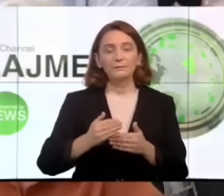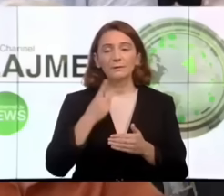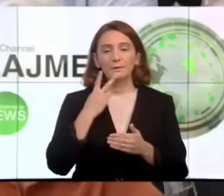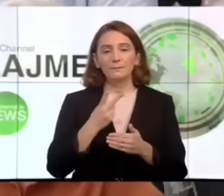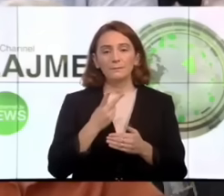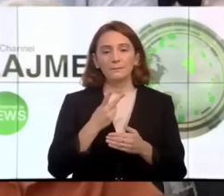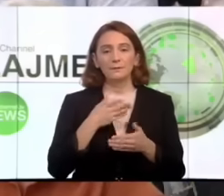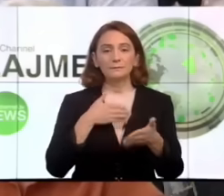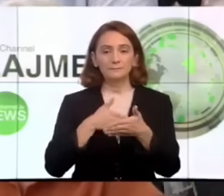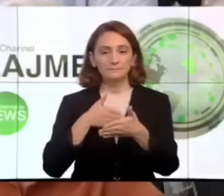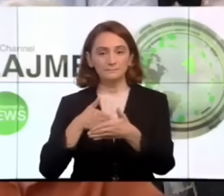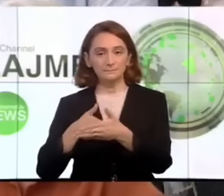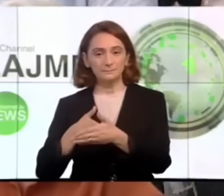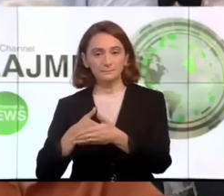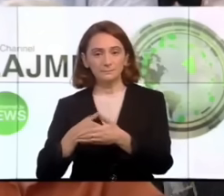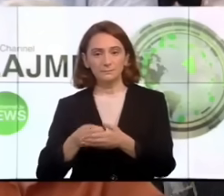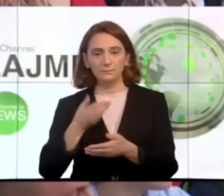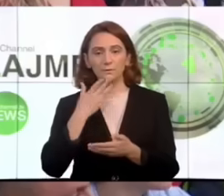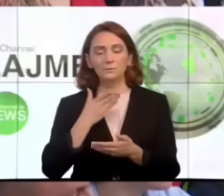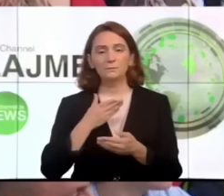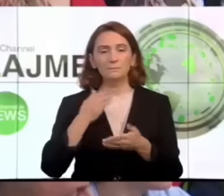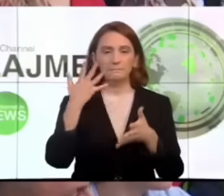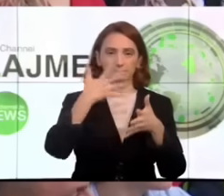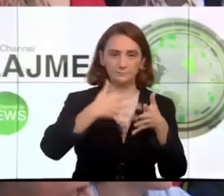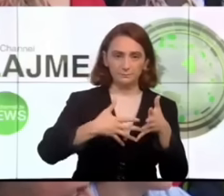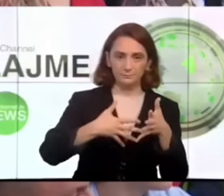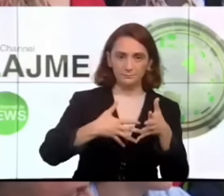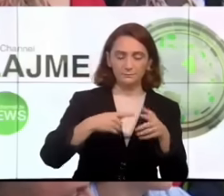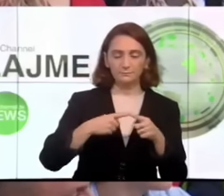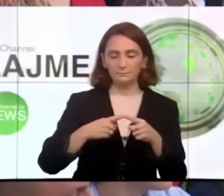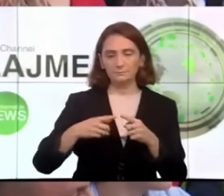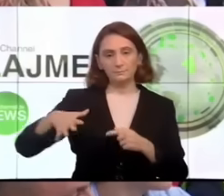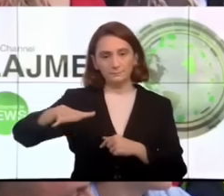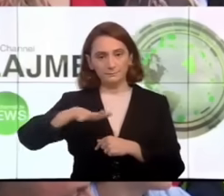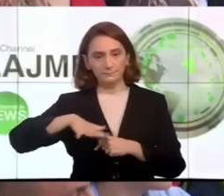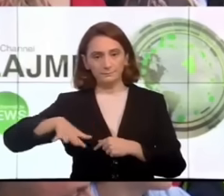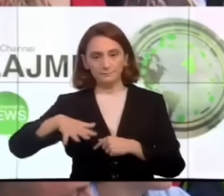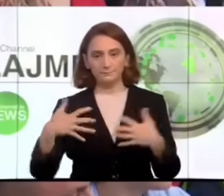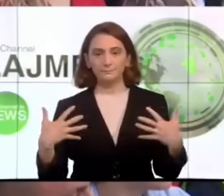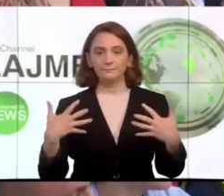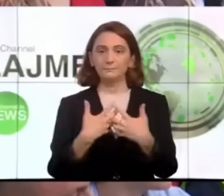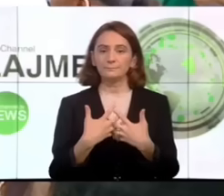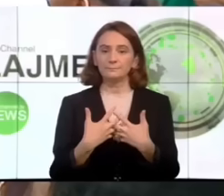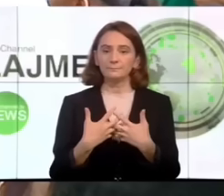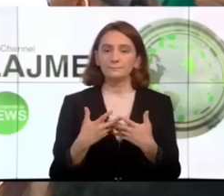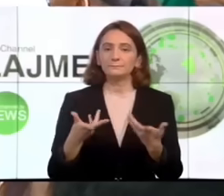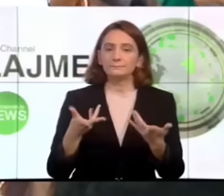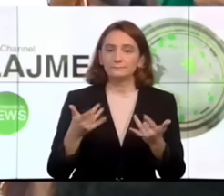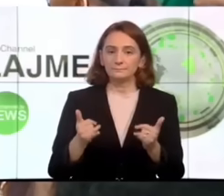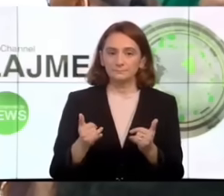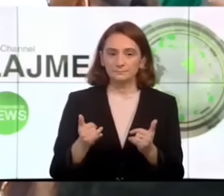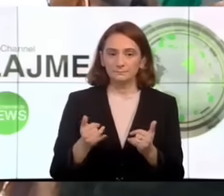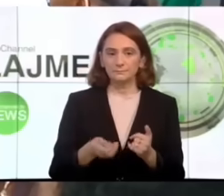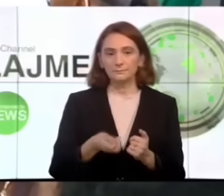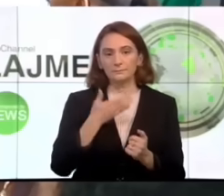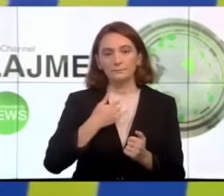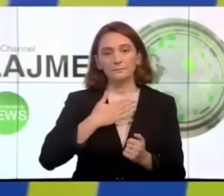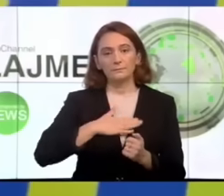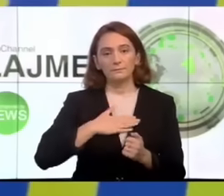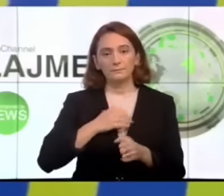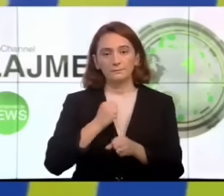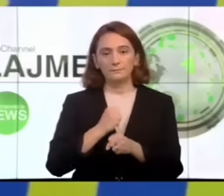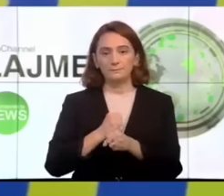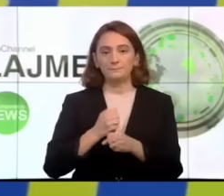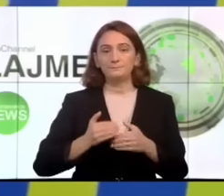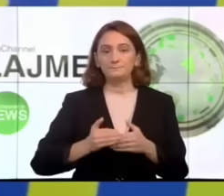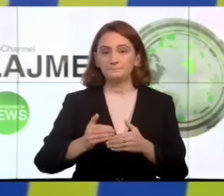madhe, pikërisht të mjedisit psikologjik, përfshi presionin e madh të ndotjes që sjell edhe mjedisi politik.